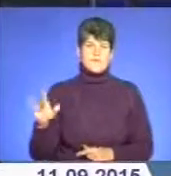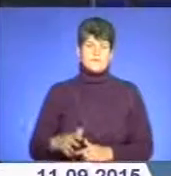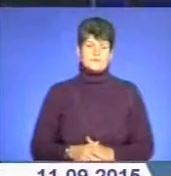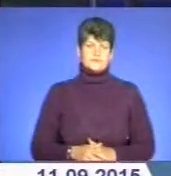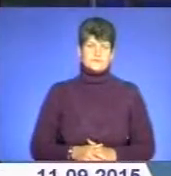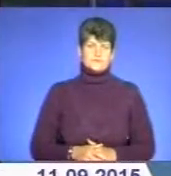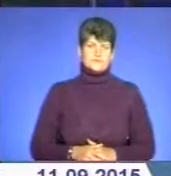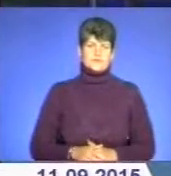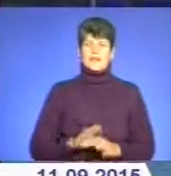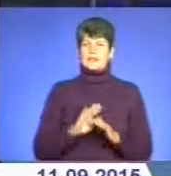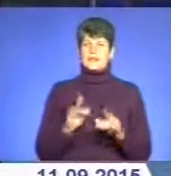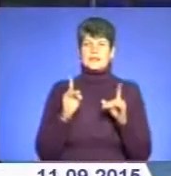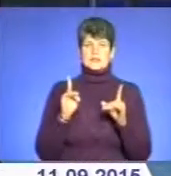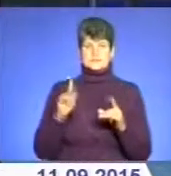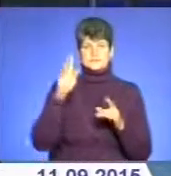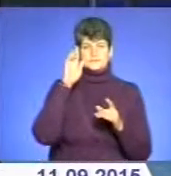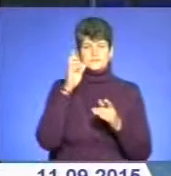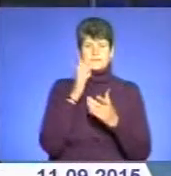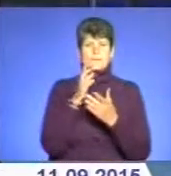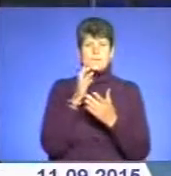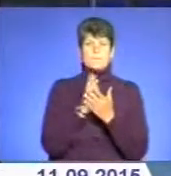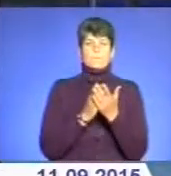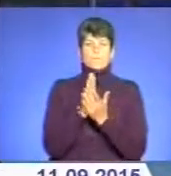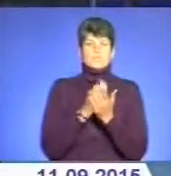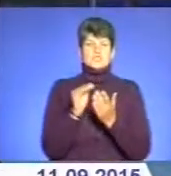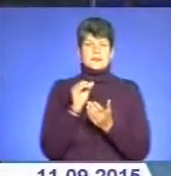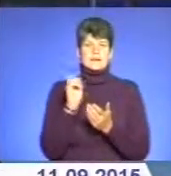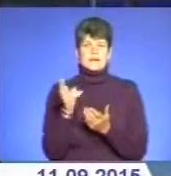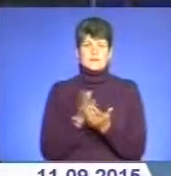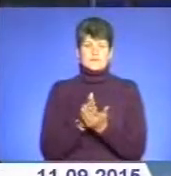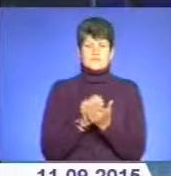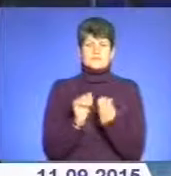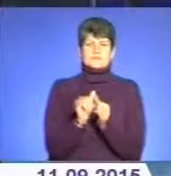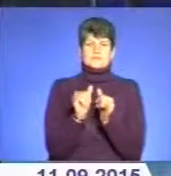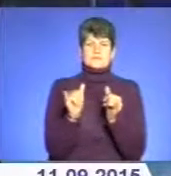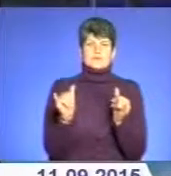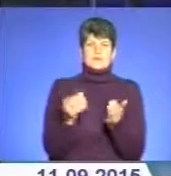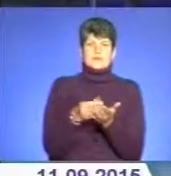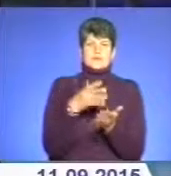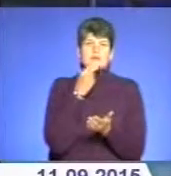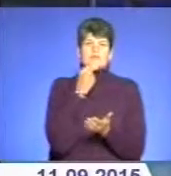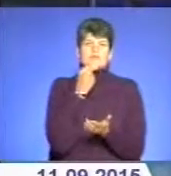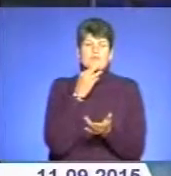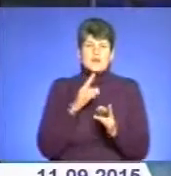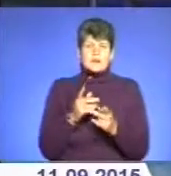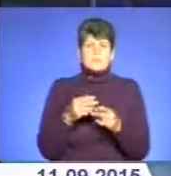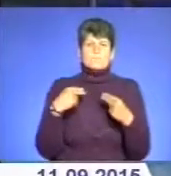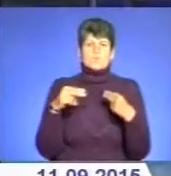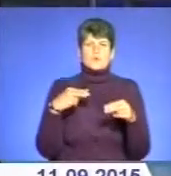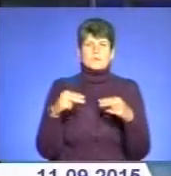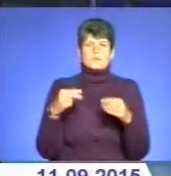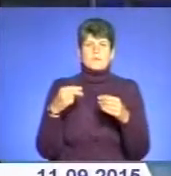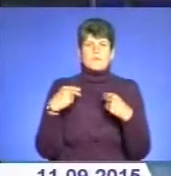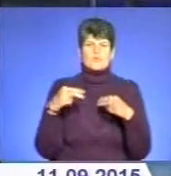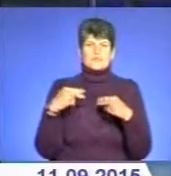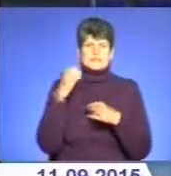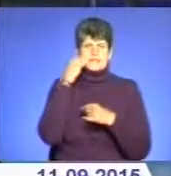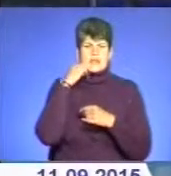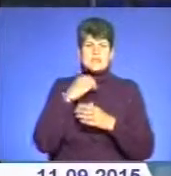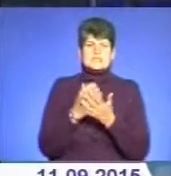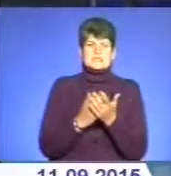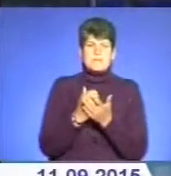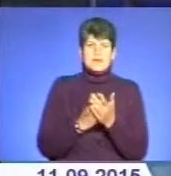Не лише на комунальні послуги виросли ціни з початку вересня. Зросли у ціні й деякі продукти харчування. Продавці розпродають старі запаси олії, круп